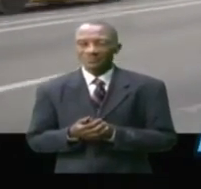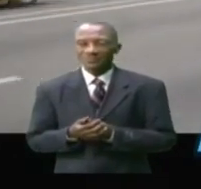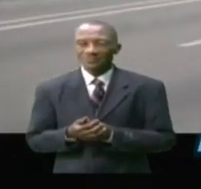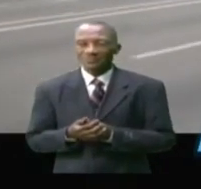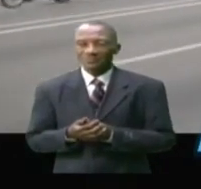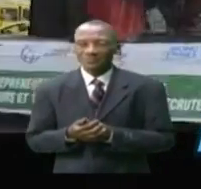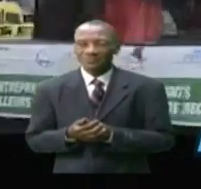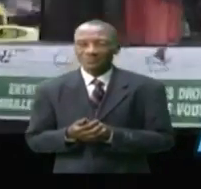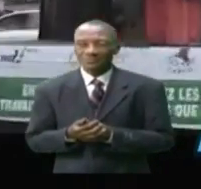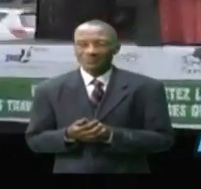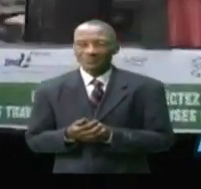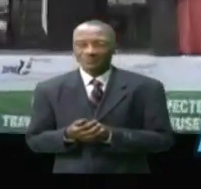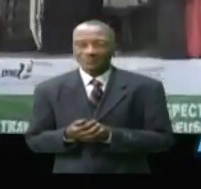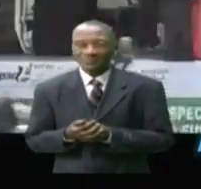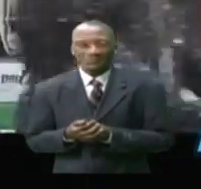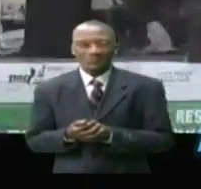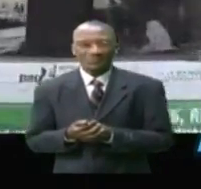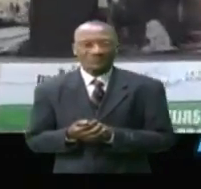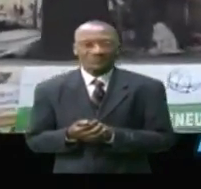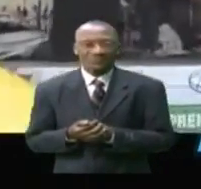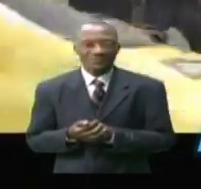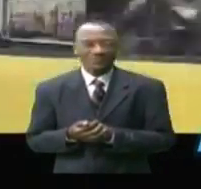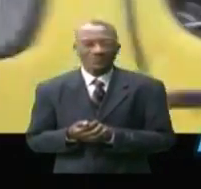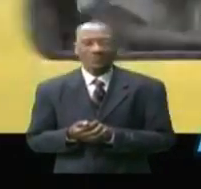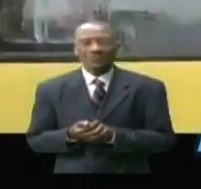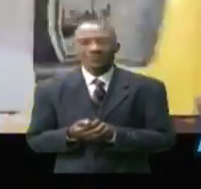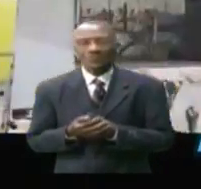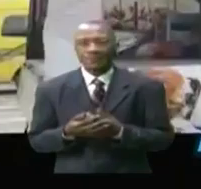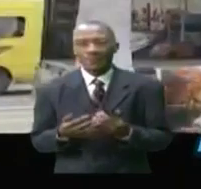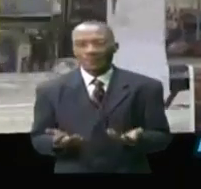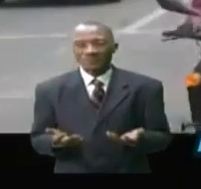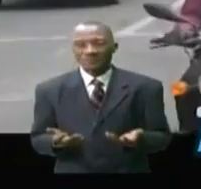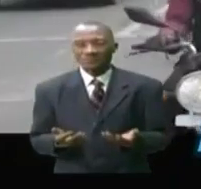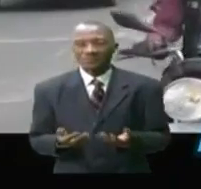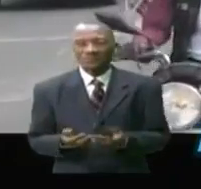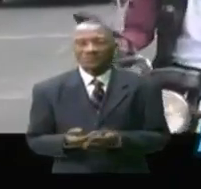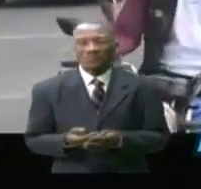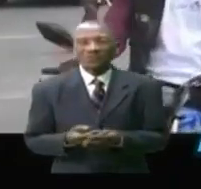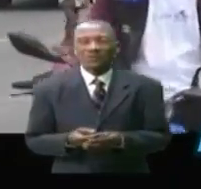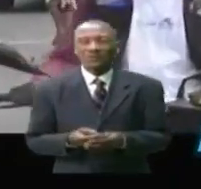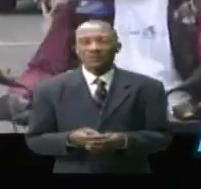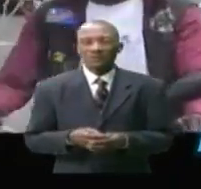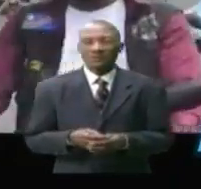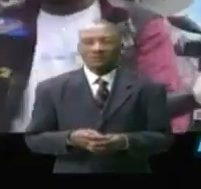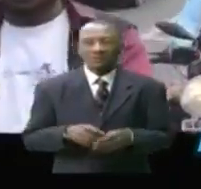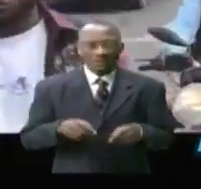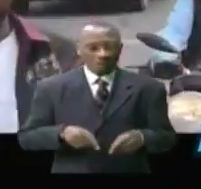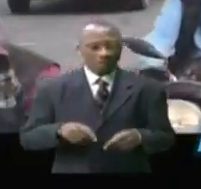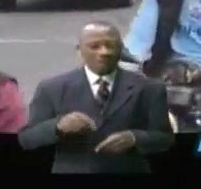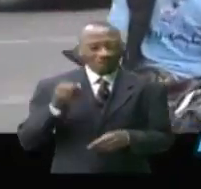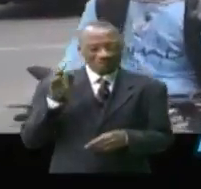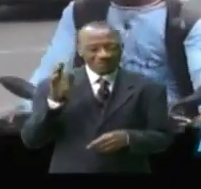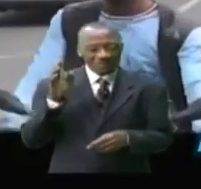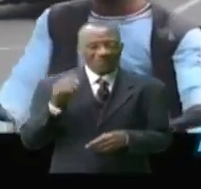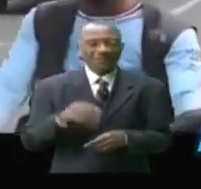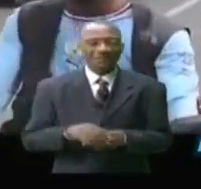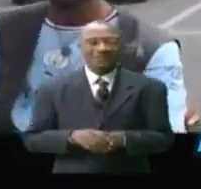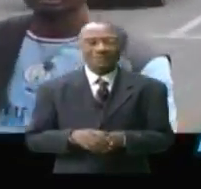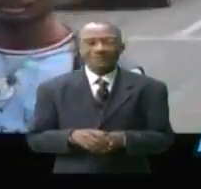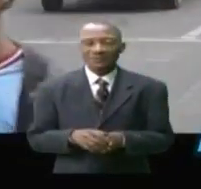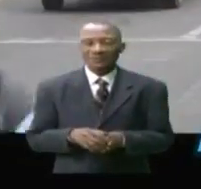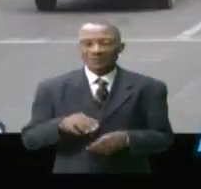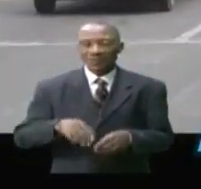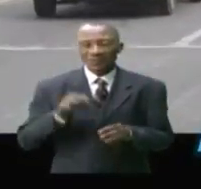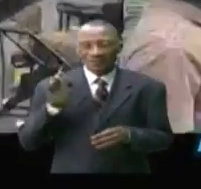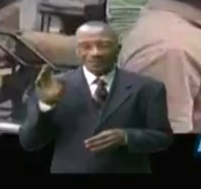Les grandes artères de trois districts de la capitale Kinshasa, dont Lukunga, Funa et Moamba, ont vibré au rythme de la caravane